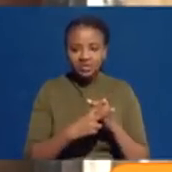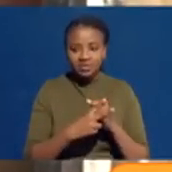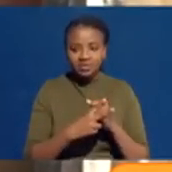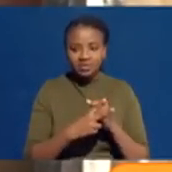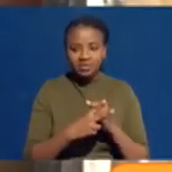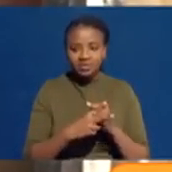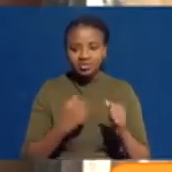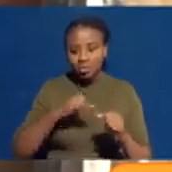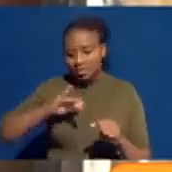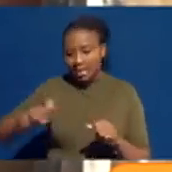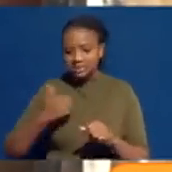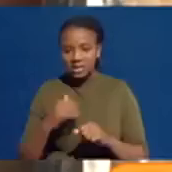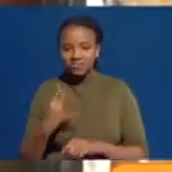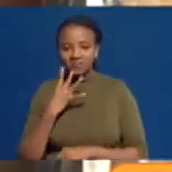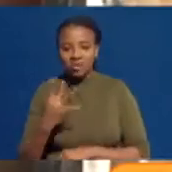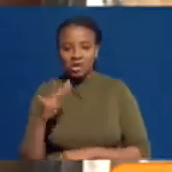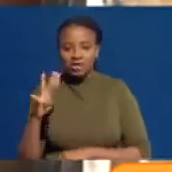niko na